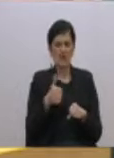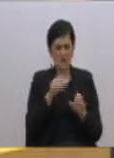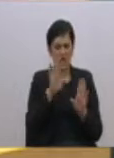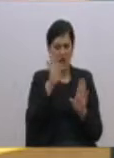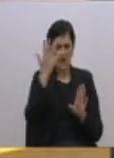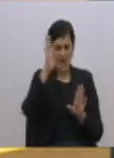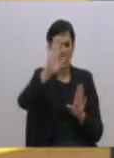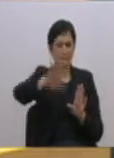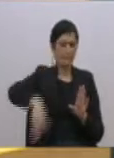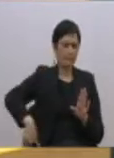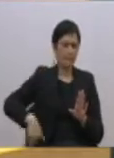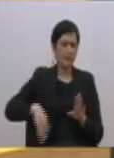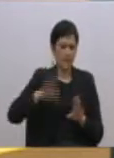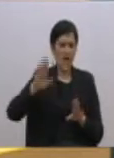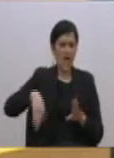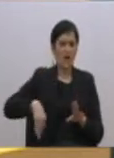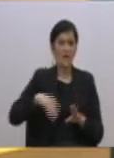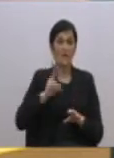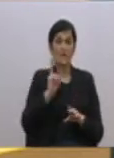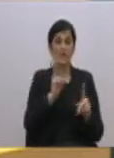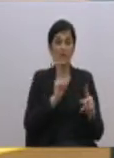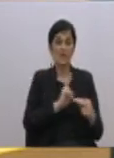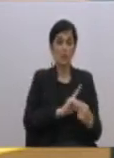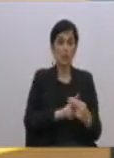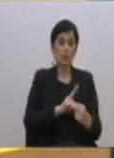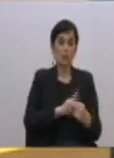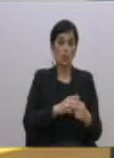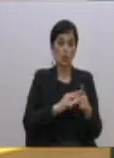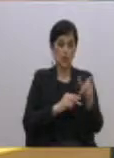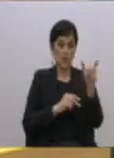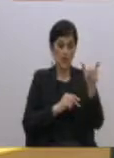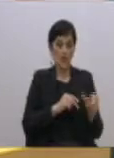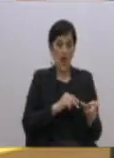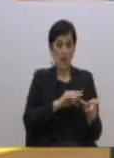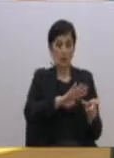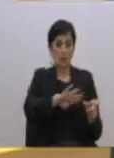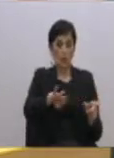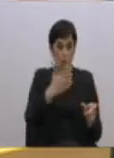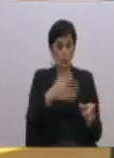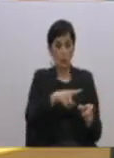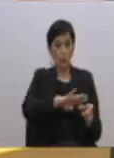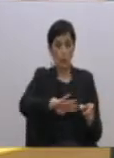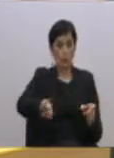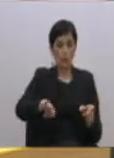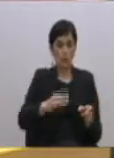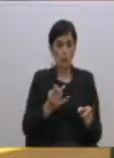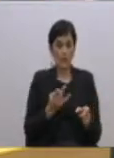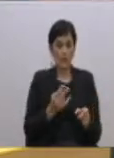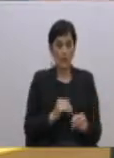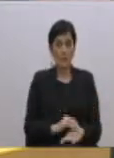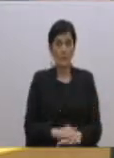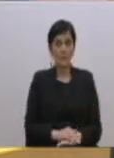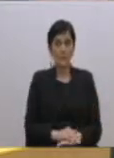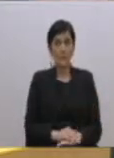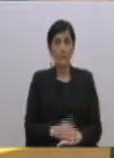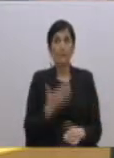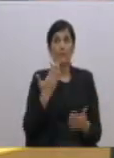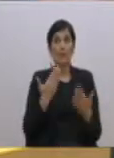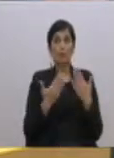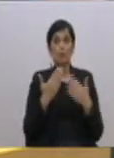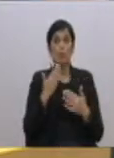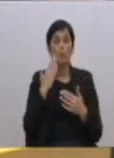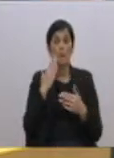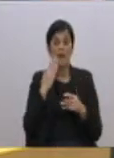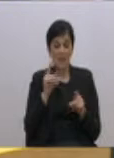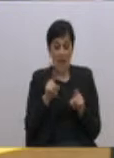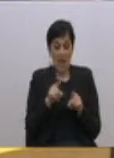ჩავიქნიოთ ხელი და თქვა ვინმე ხელს რო უშლის იმათი კაცის მოშორება თუ ეს მართლა მოსაშორებელი. თუ ეს მართლა ასეა